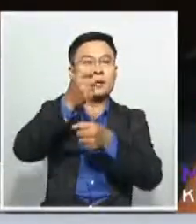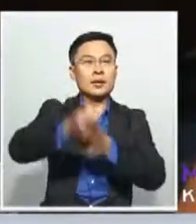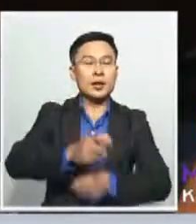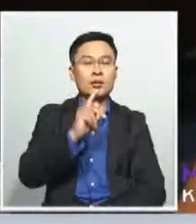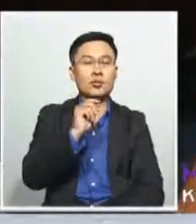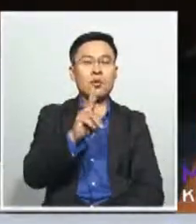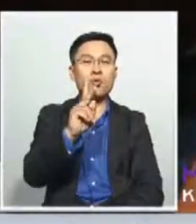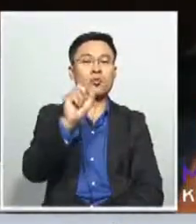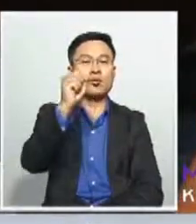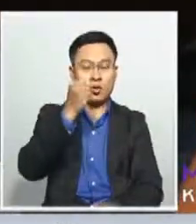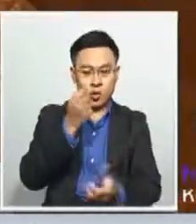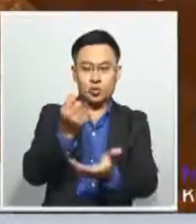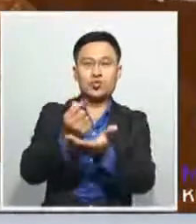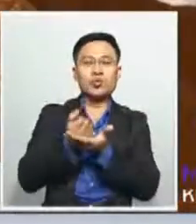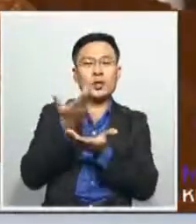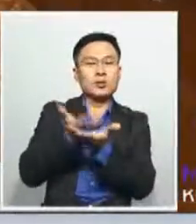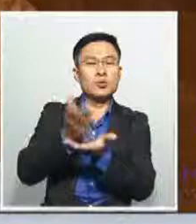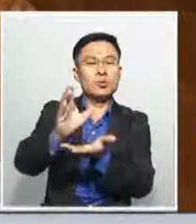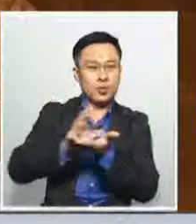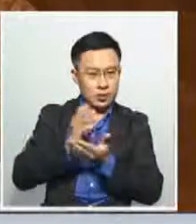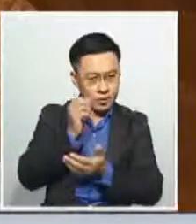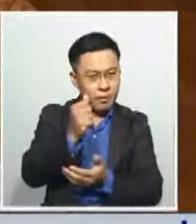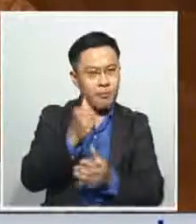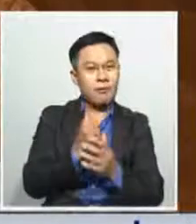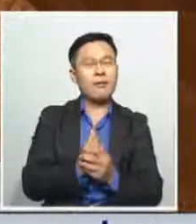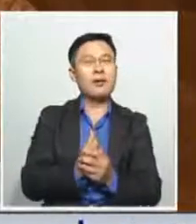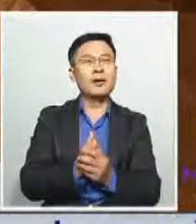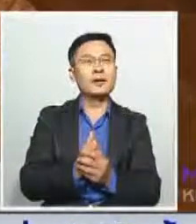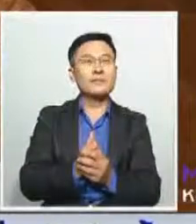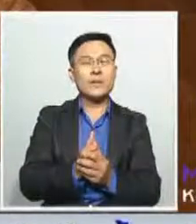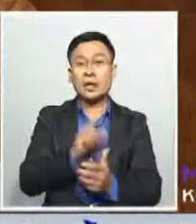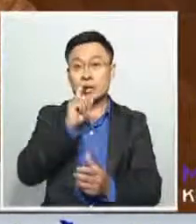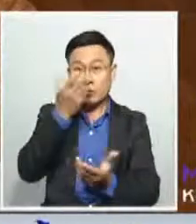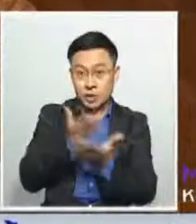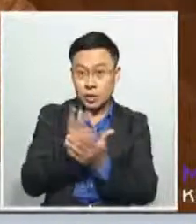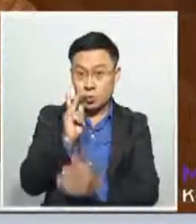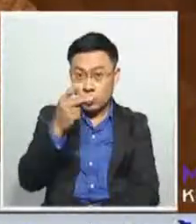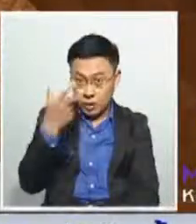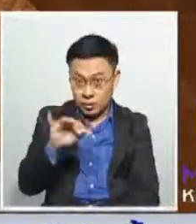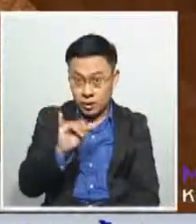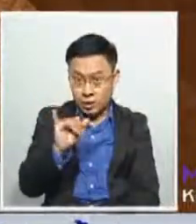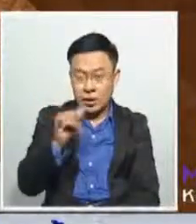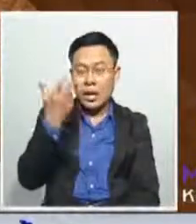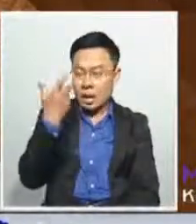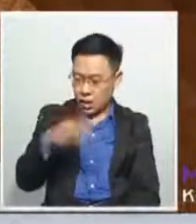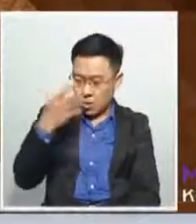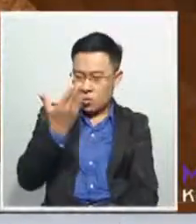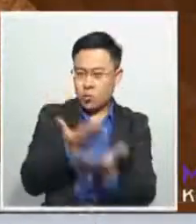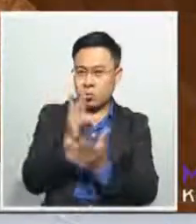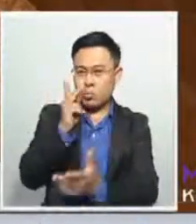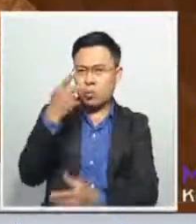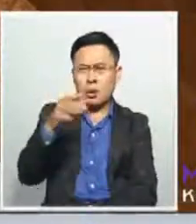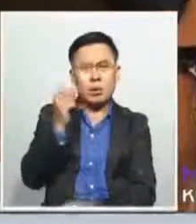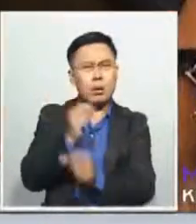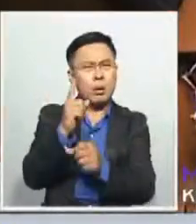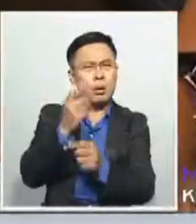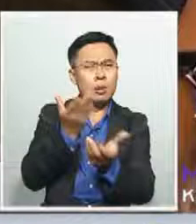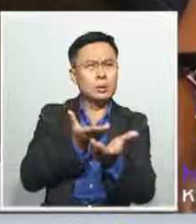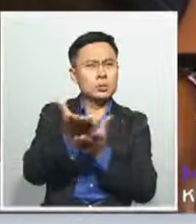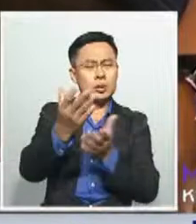ทกสเป็นตัวหลัก เหรออ ันนี้ พี่ปานีไปยืมเงินทกสมาใช่ไหม ใช่ เอามาทำอะไรมาทำอะไร เอาม